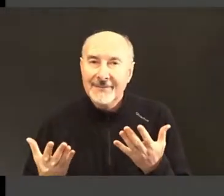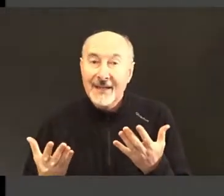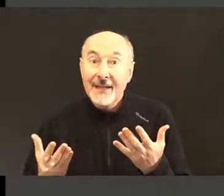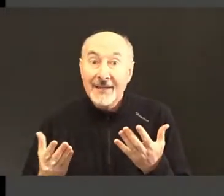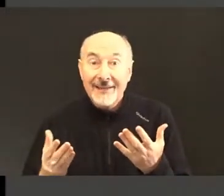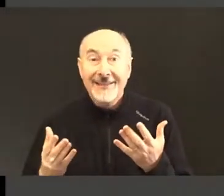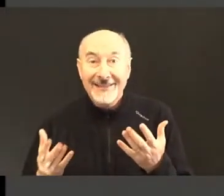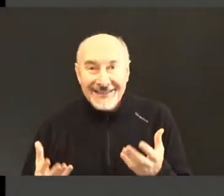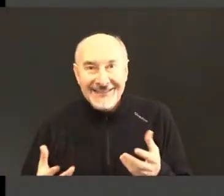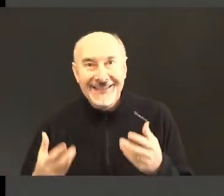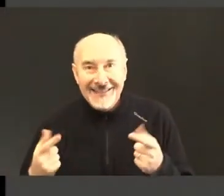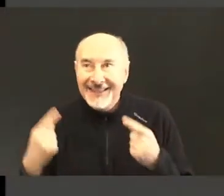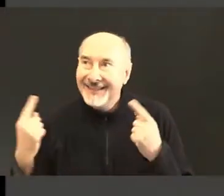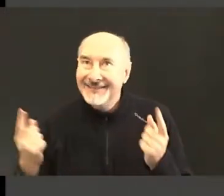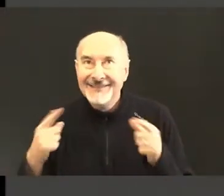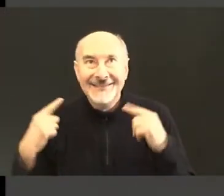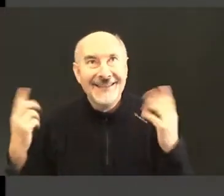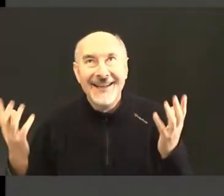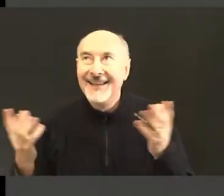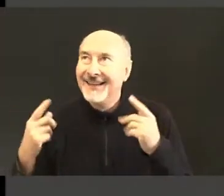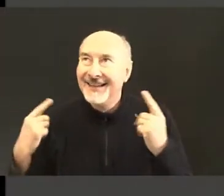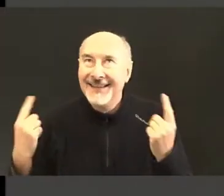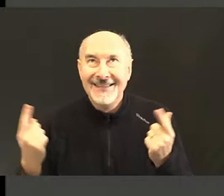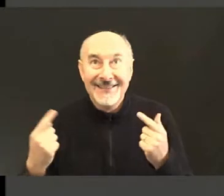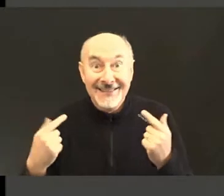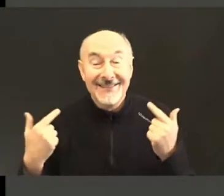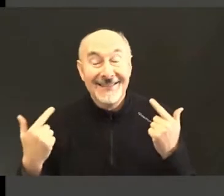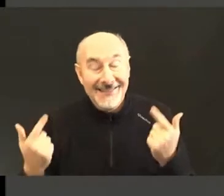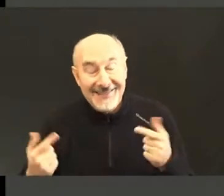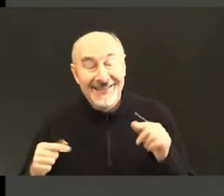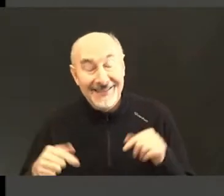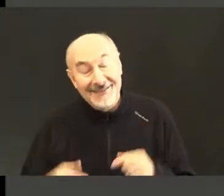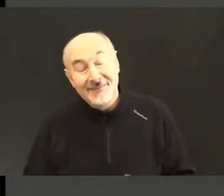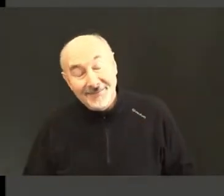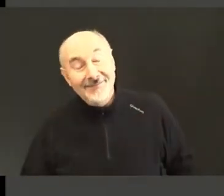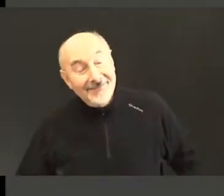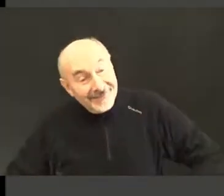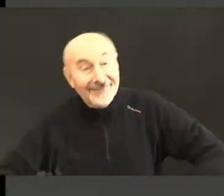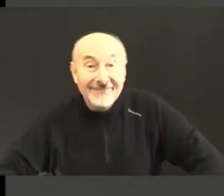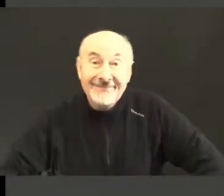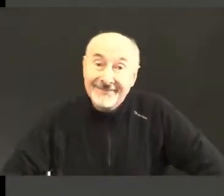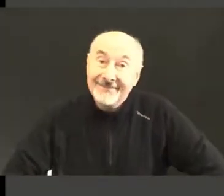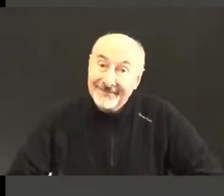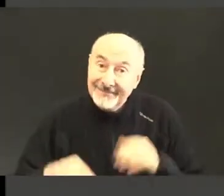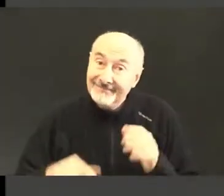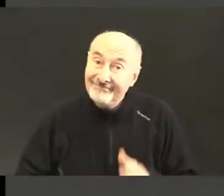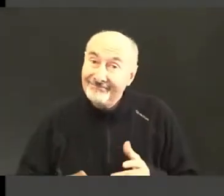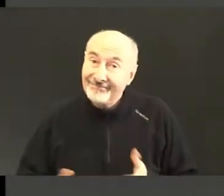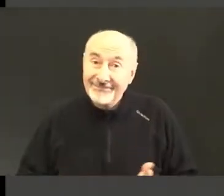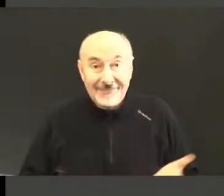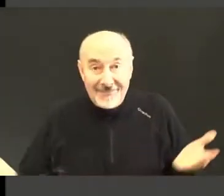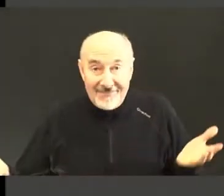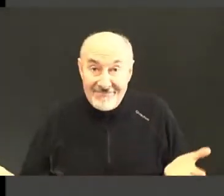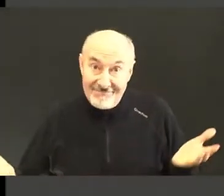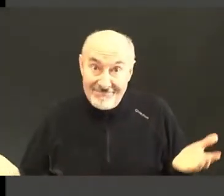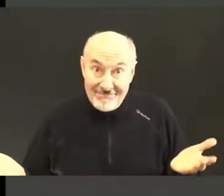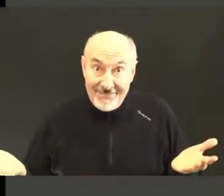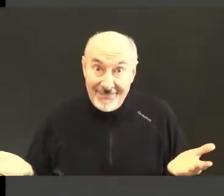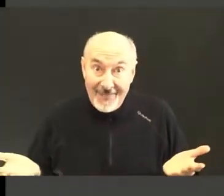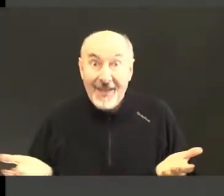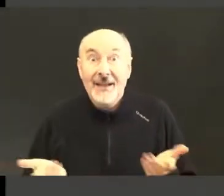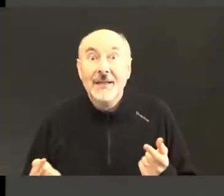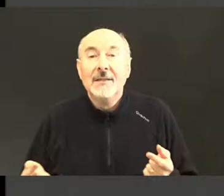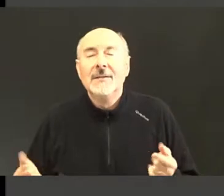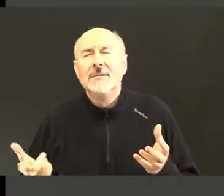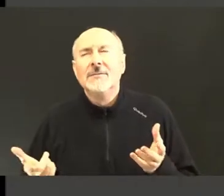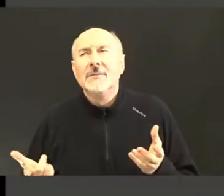Era nell'aria. Lo sapevate che sarei arrivato qui. Era inevitabile.